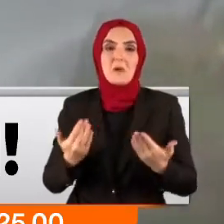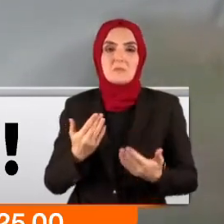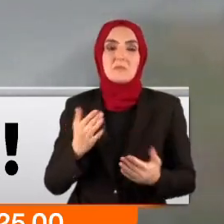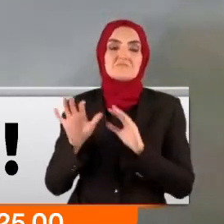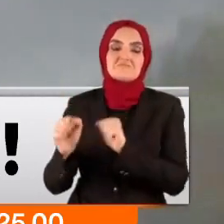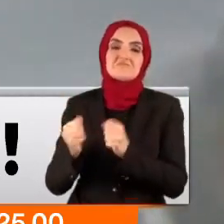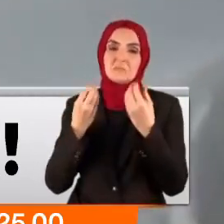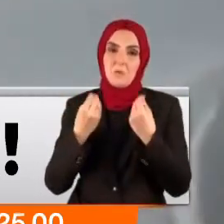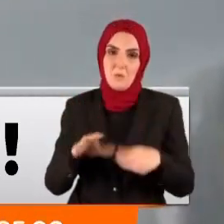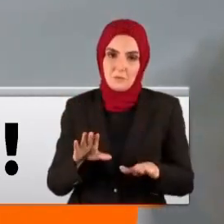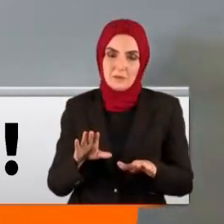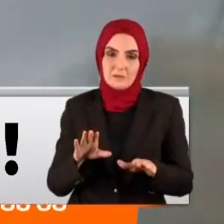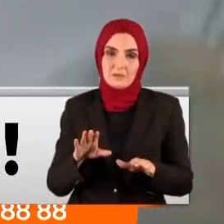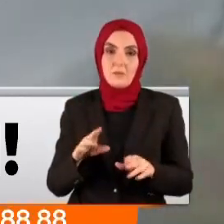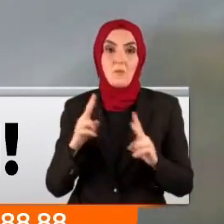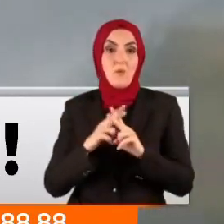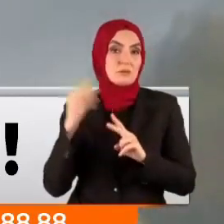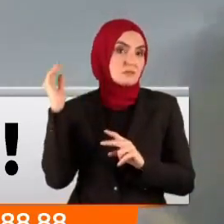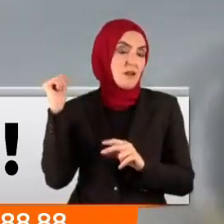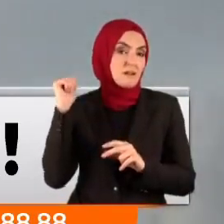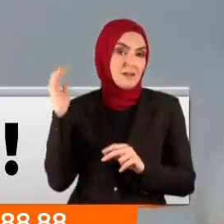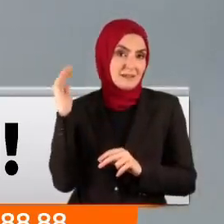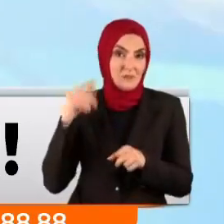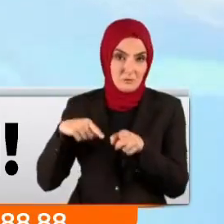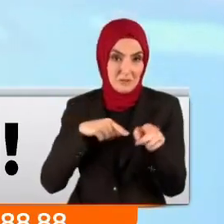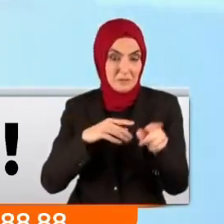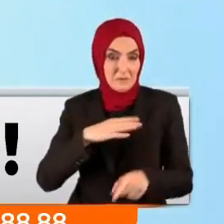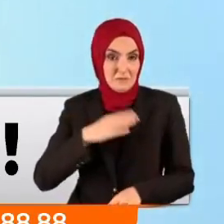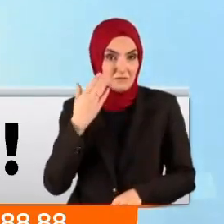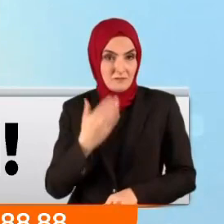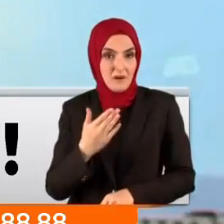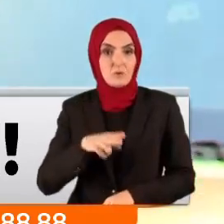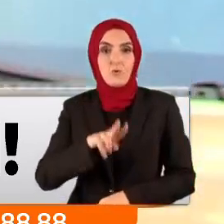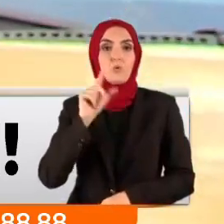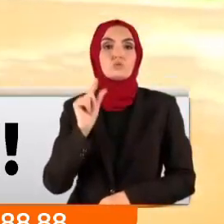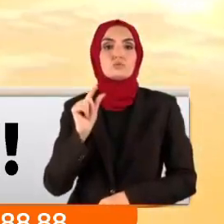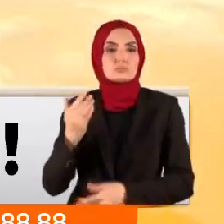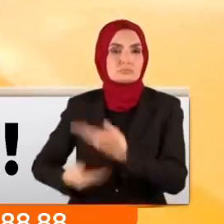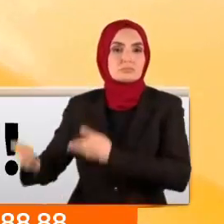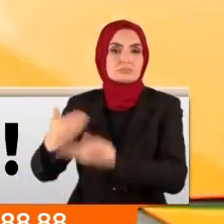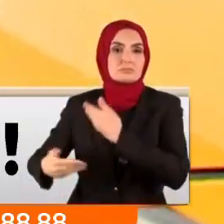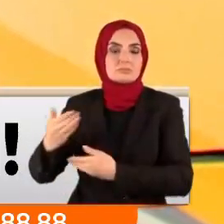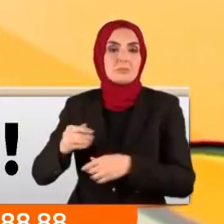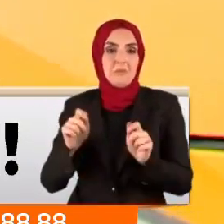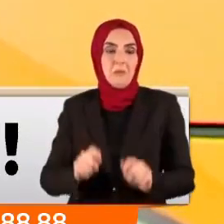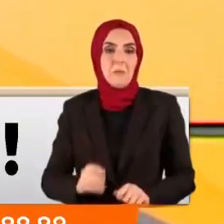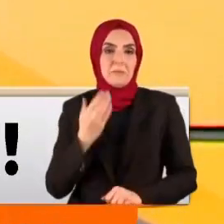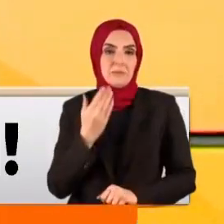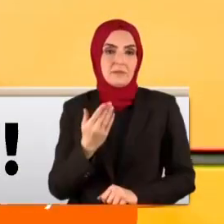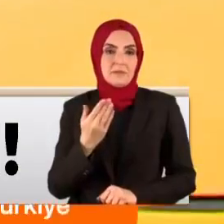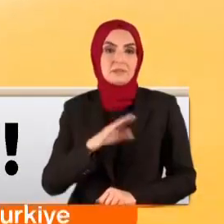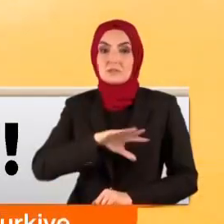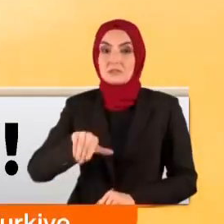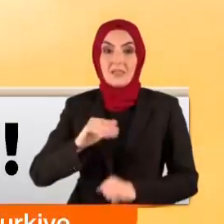Polis peşindeyken gocunmadan yolcu da taşımaya başladı. Çalınan taksi iki gün boyunca bulunamadı ve bir taksi